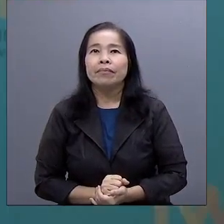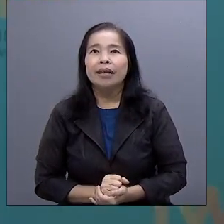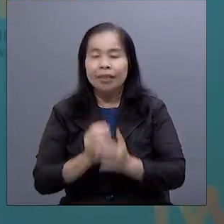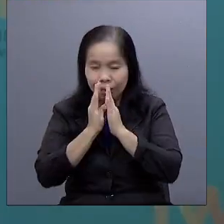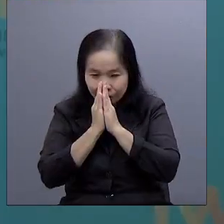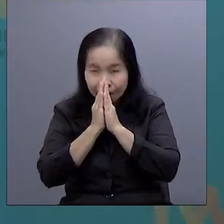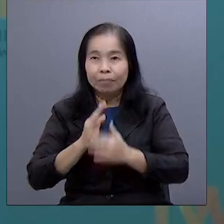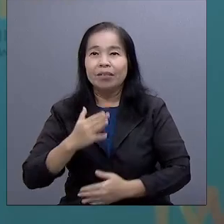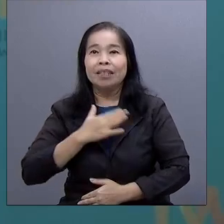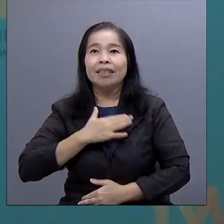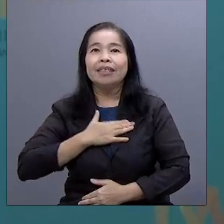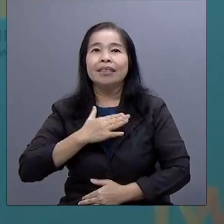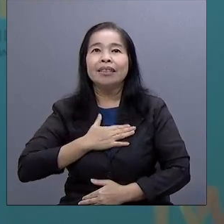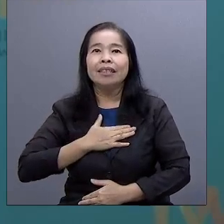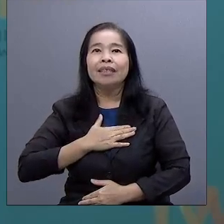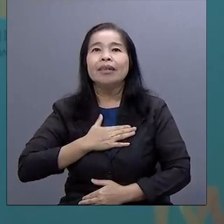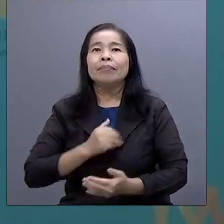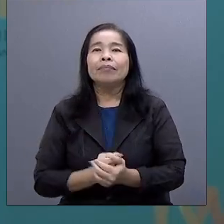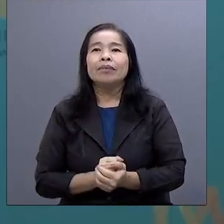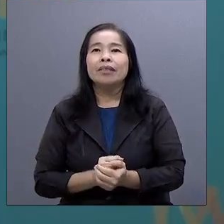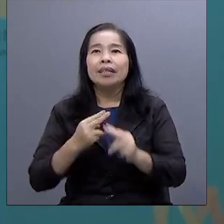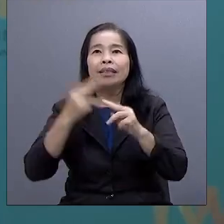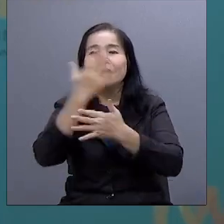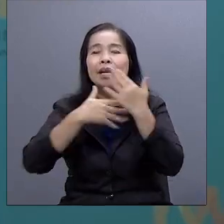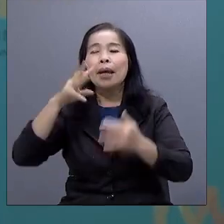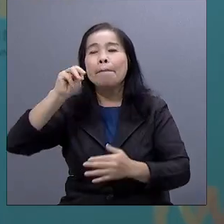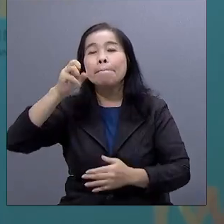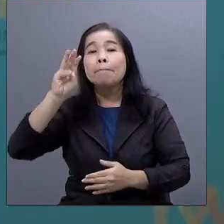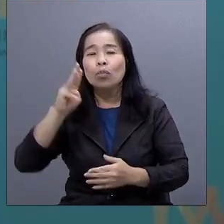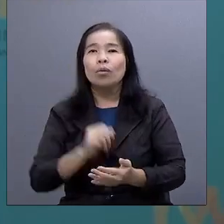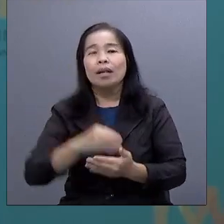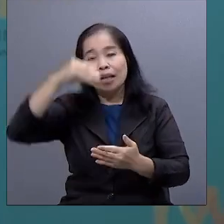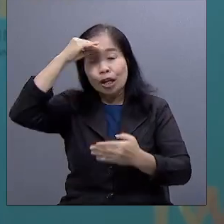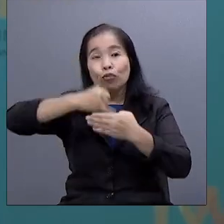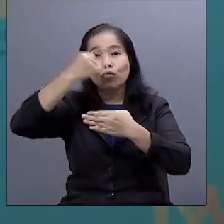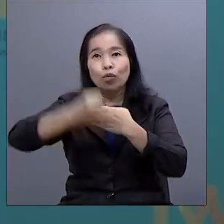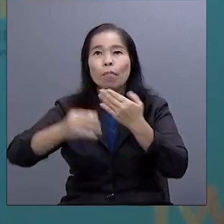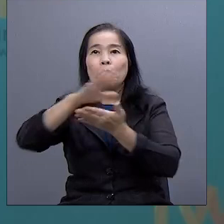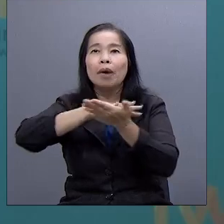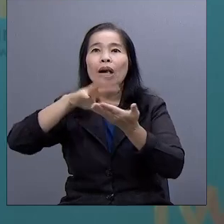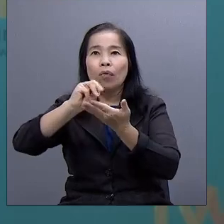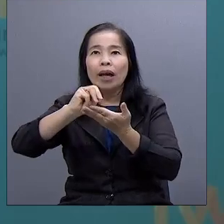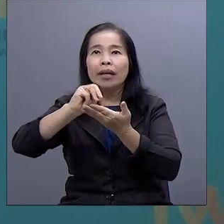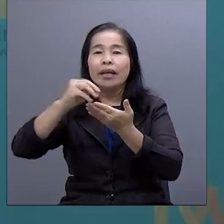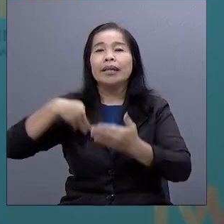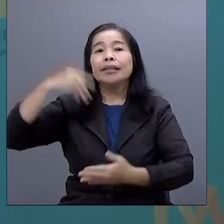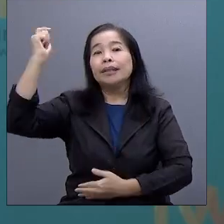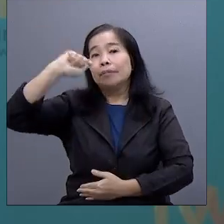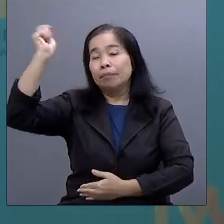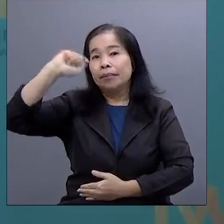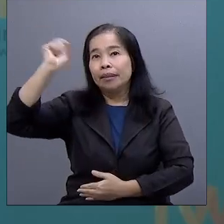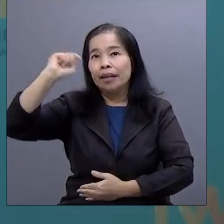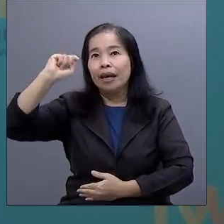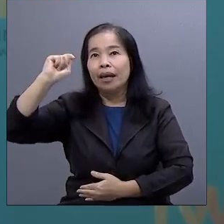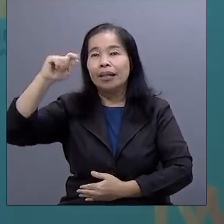grandชื่อ นัสาว ชื่อ นาภาเกือดลิทย ชื่่นชื่อวเรีนจบจาก มหาวิทยายธรมศาสต์ คณ